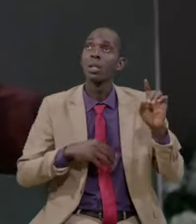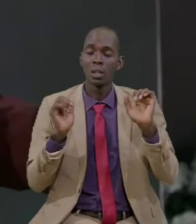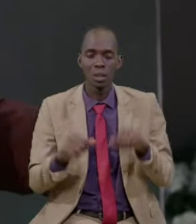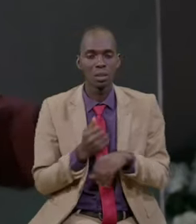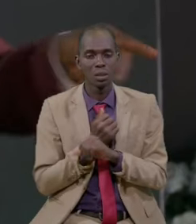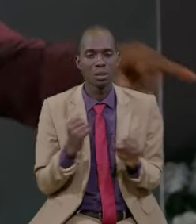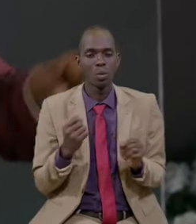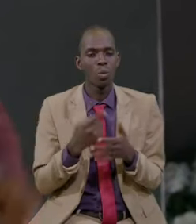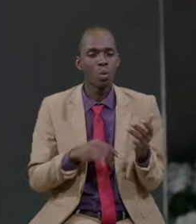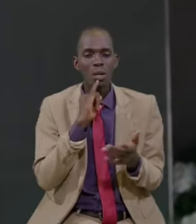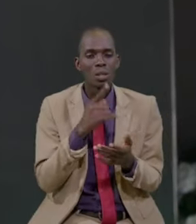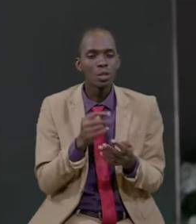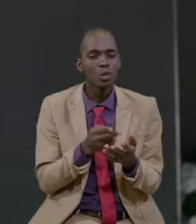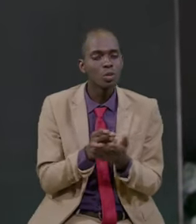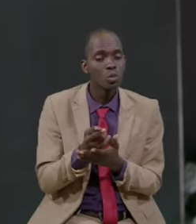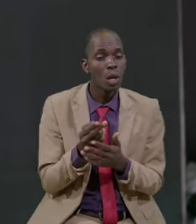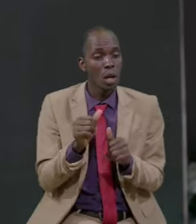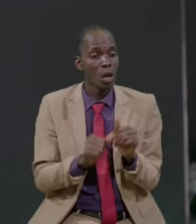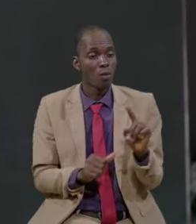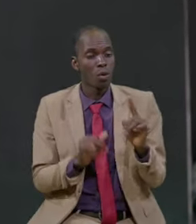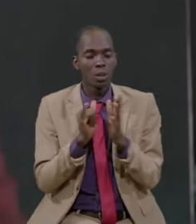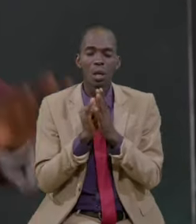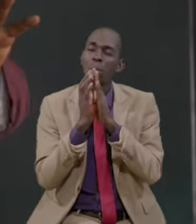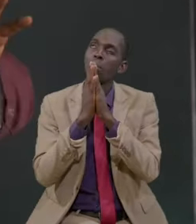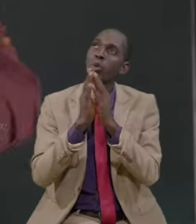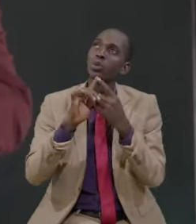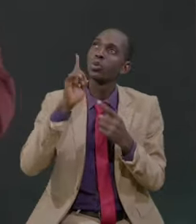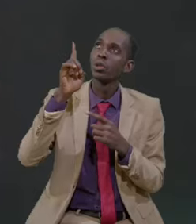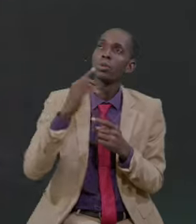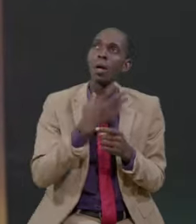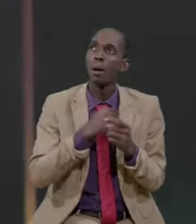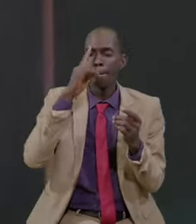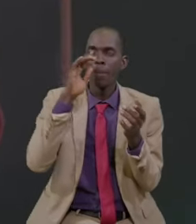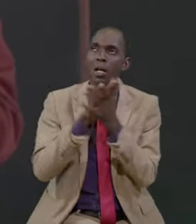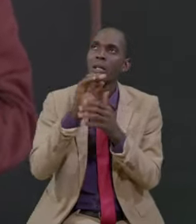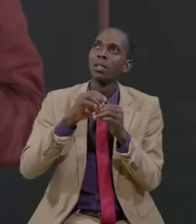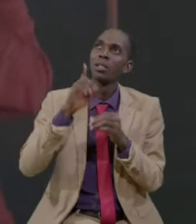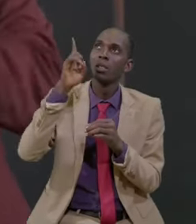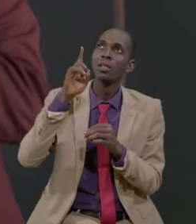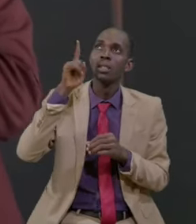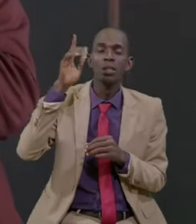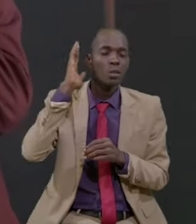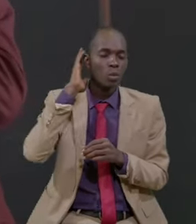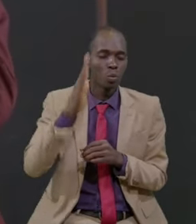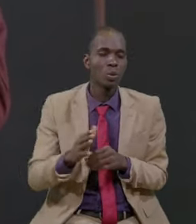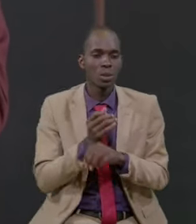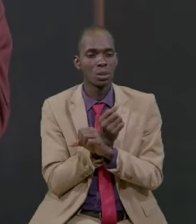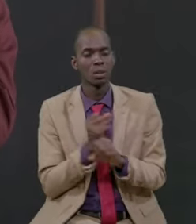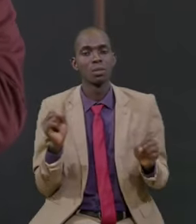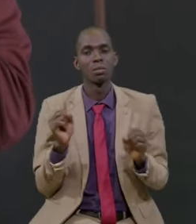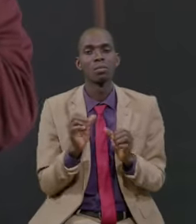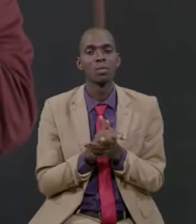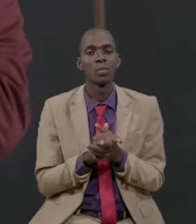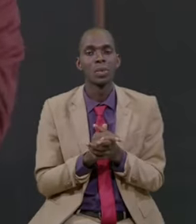fondamentaux? Quiconque invoquera le nom du Seigneur et qui croit en lui sera sauvé. Il dit,